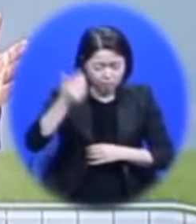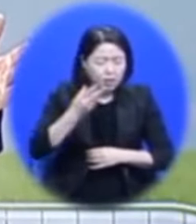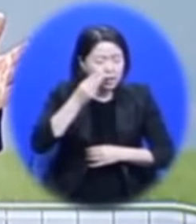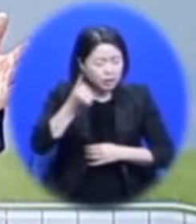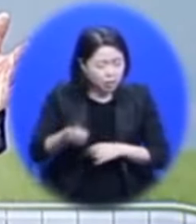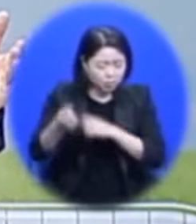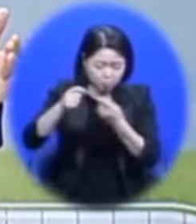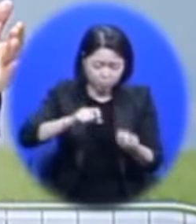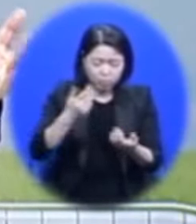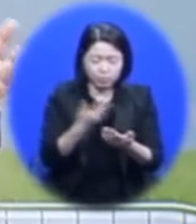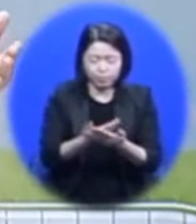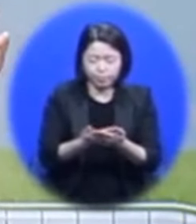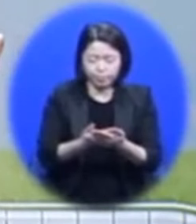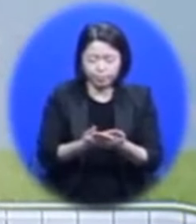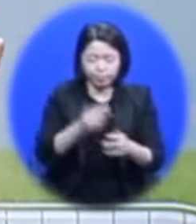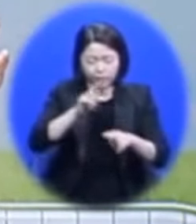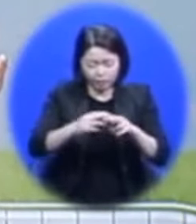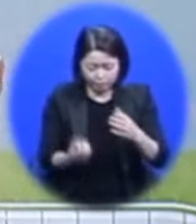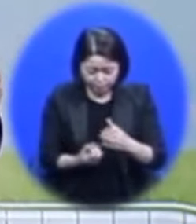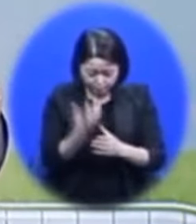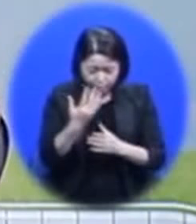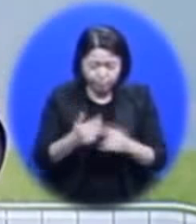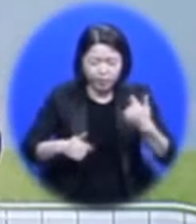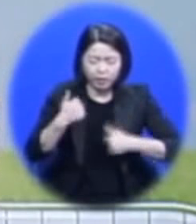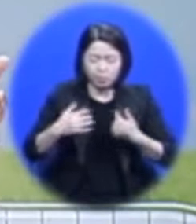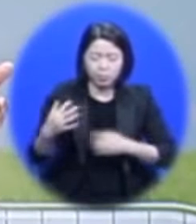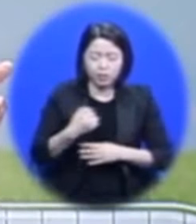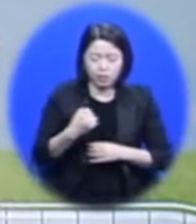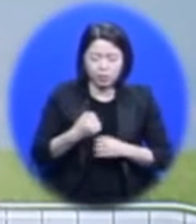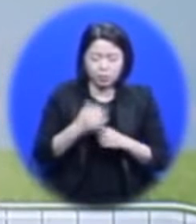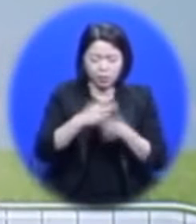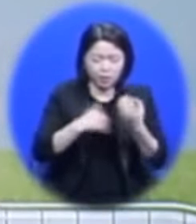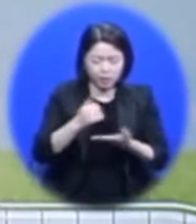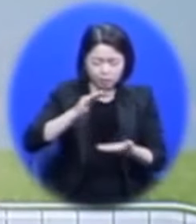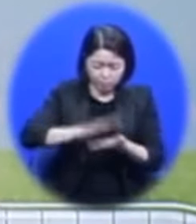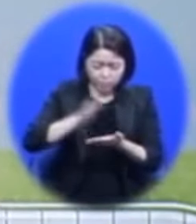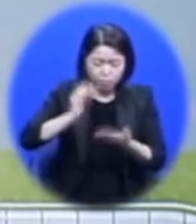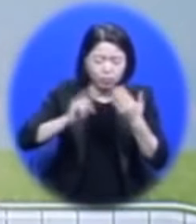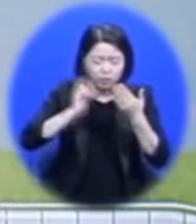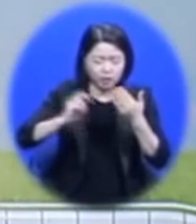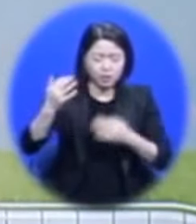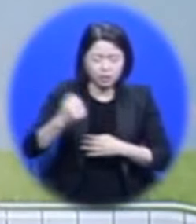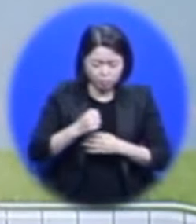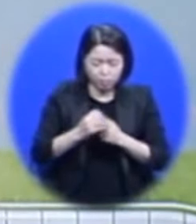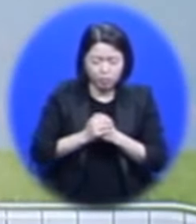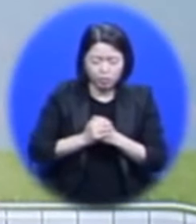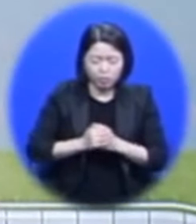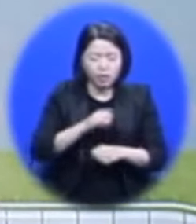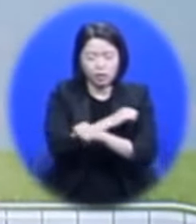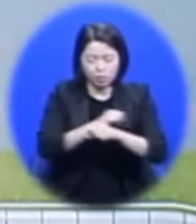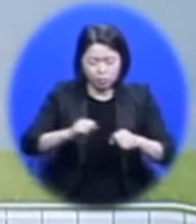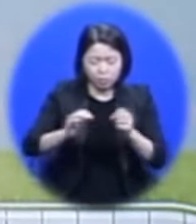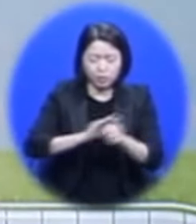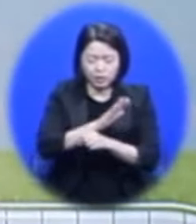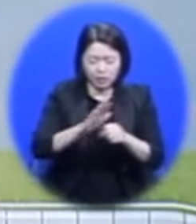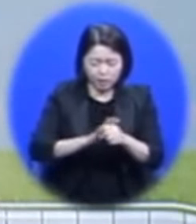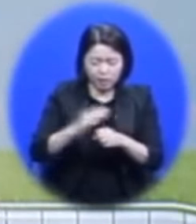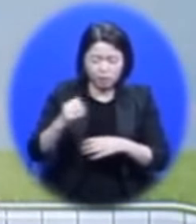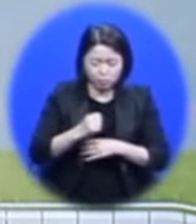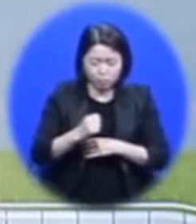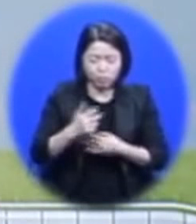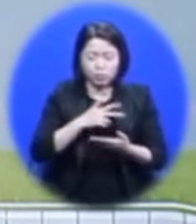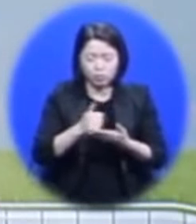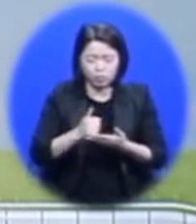부어주소서. 샘솟는 기쁨으로 하나님 뜨거운 찬양으로 용서와 사랑으로